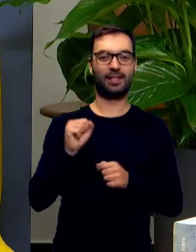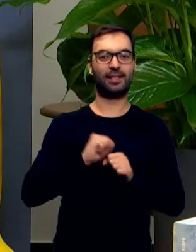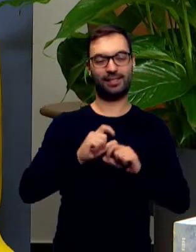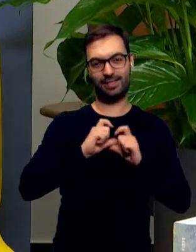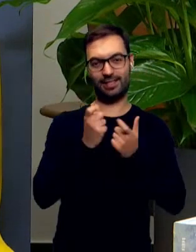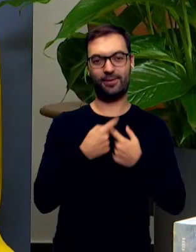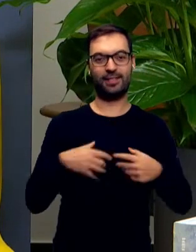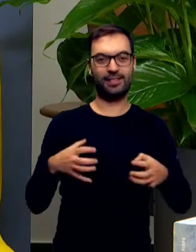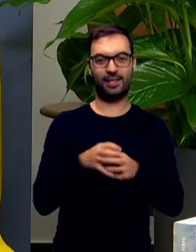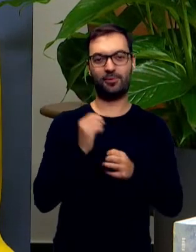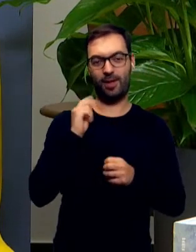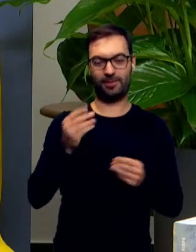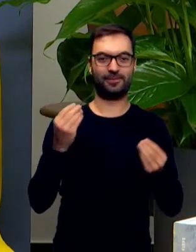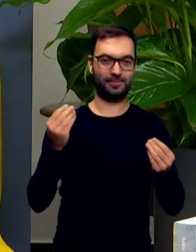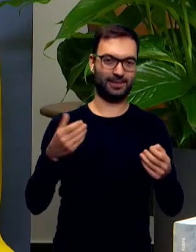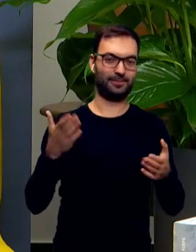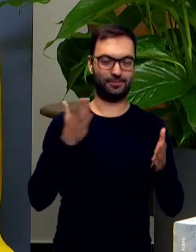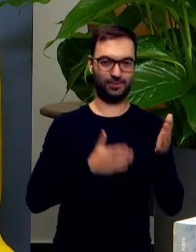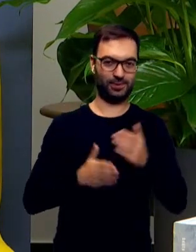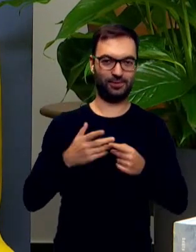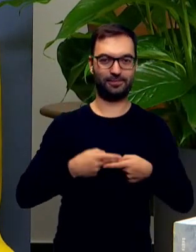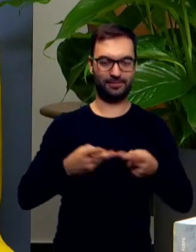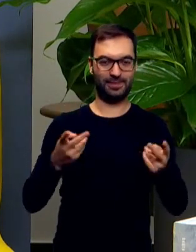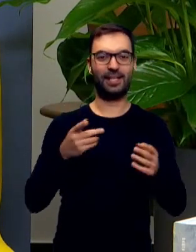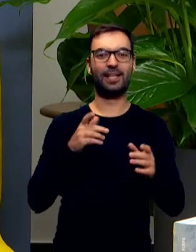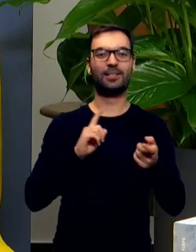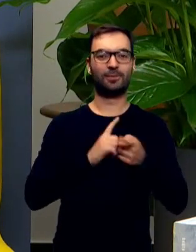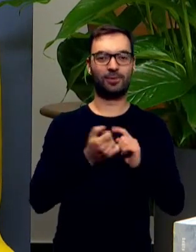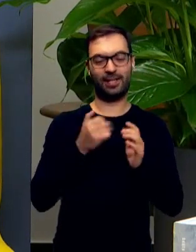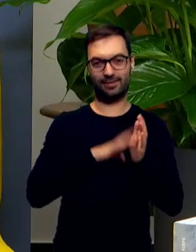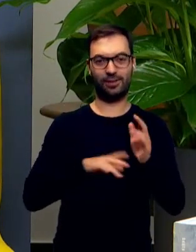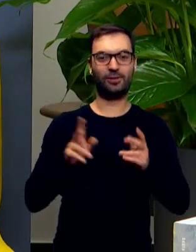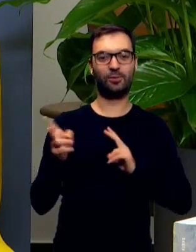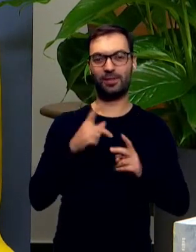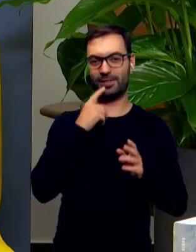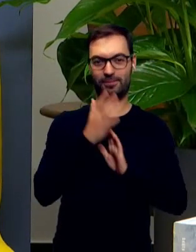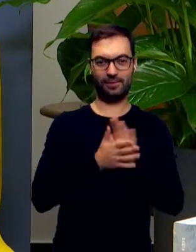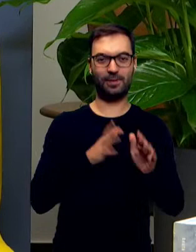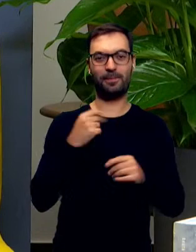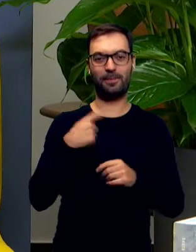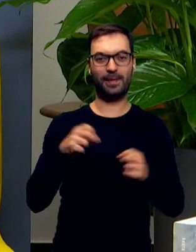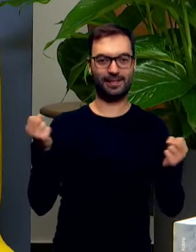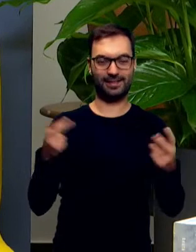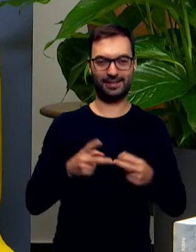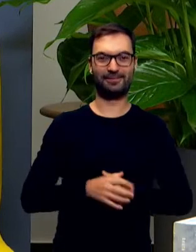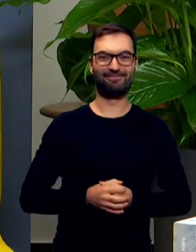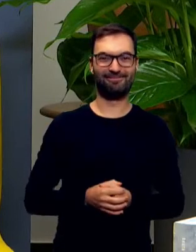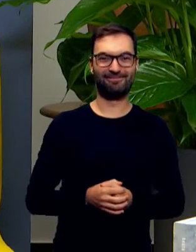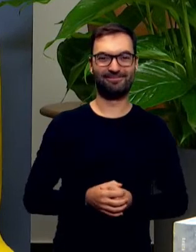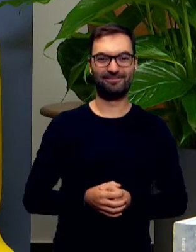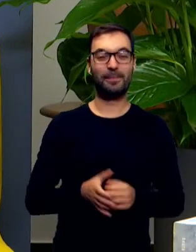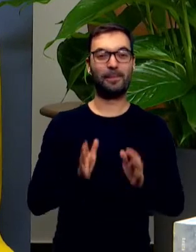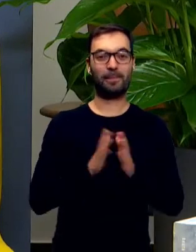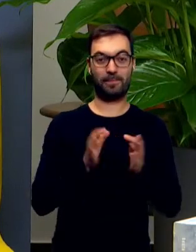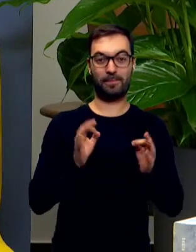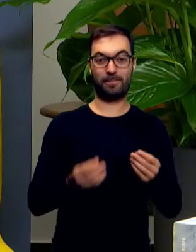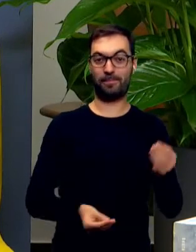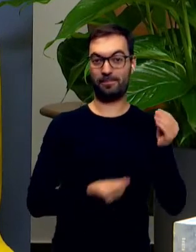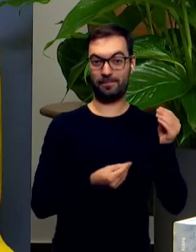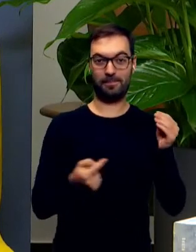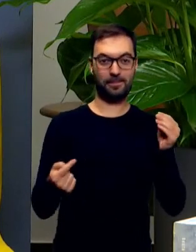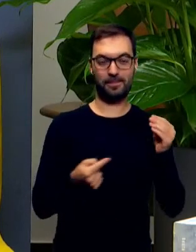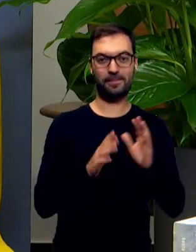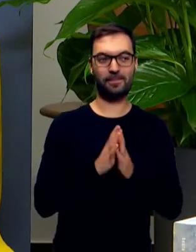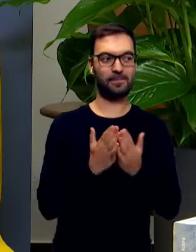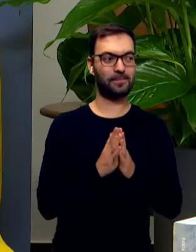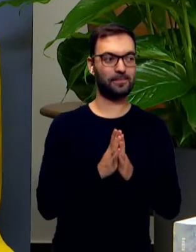cała fantastyczna ekipa wirtualnych targów książki Empiku, a spotkanie jak zawsze na język migowy będzie tłumaczył Bernard Kinow. Ta książka, którą trzymam w rękach,